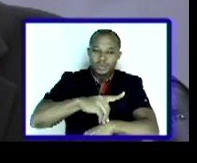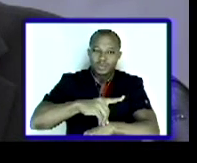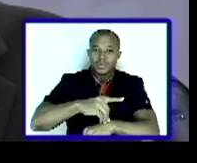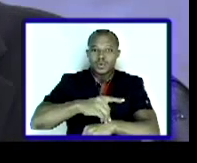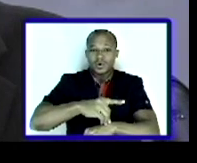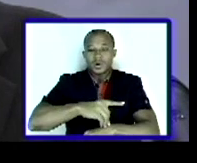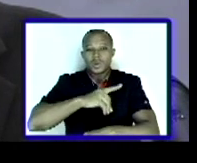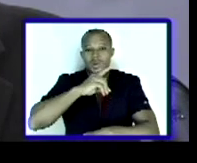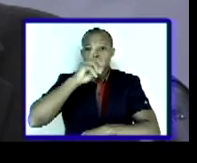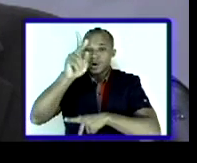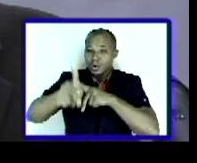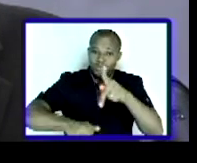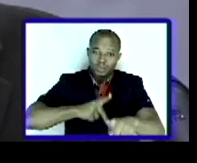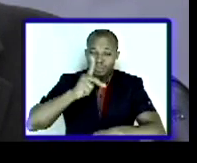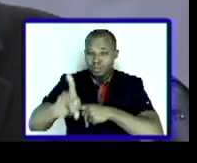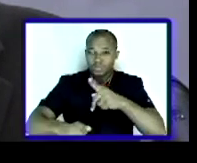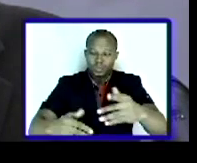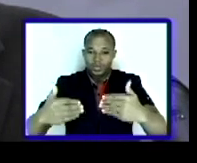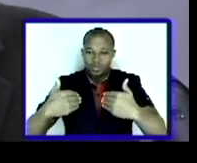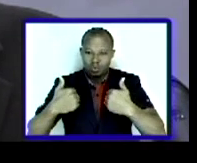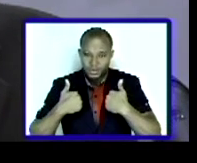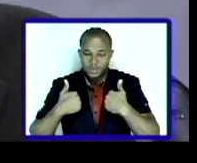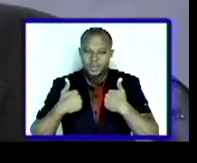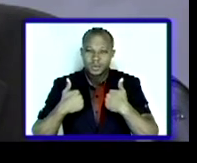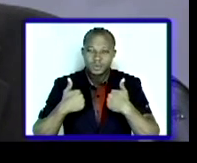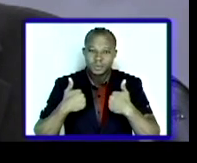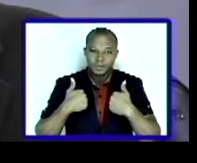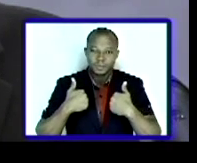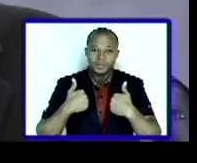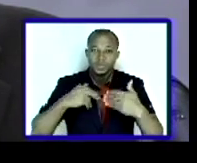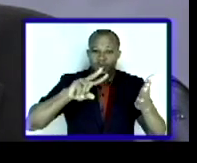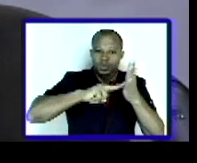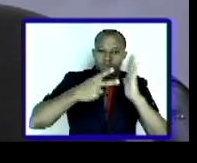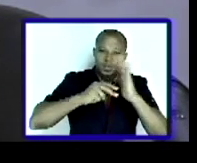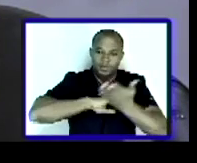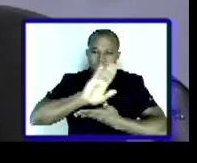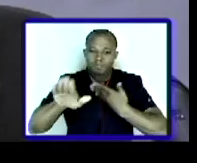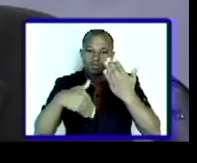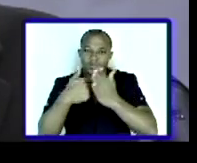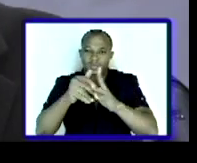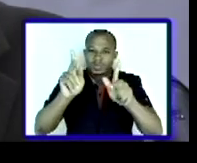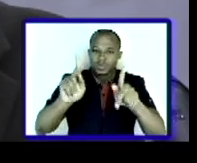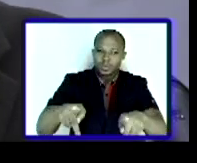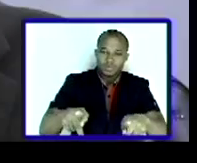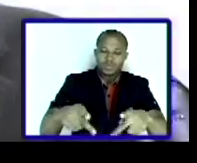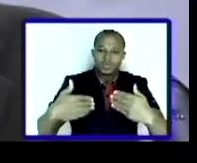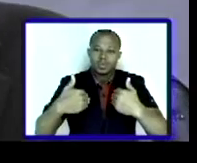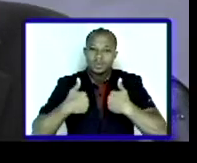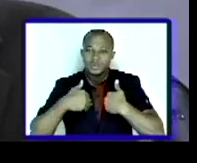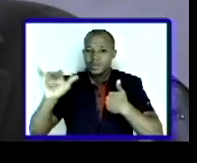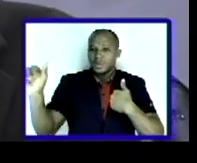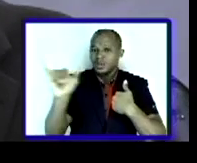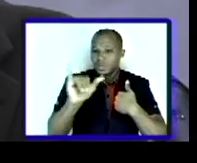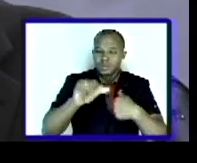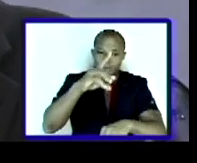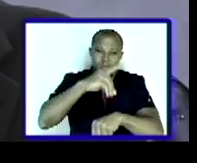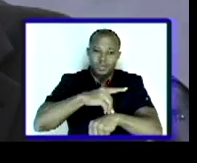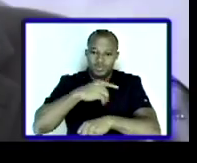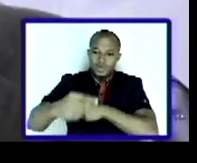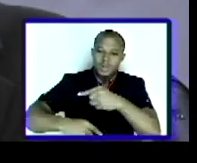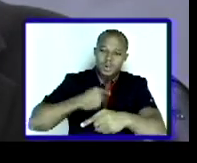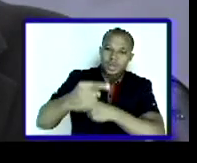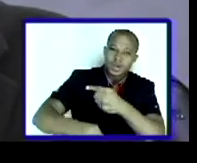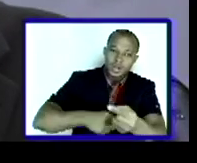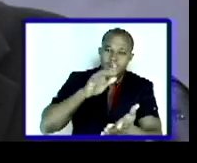haïtiennes qui la suivent, dont celle de 1987, à réaliser ce droit. Bien que ne ce soit pas un droit